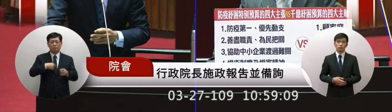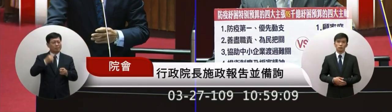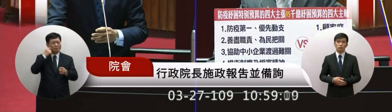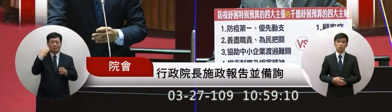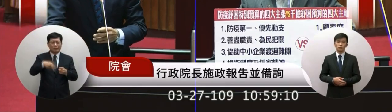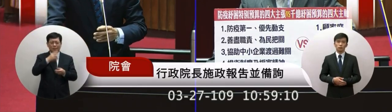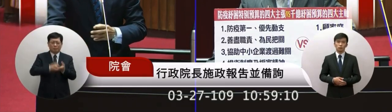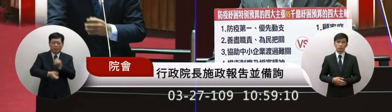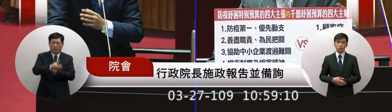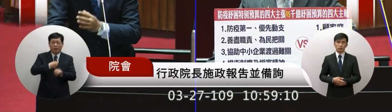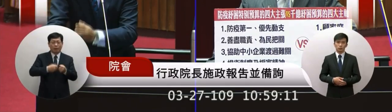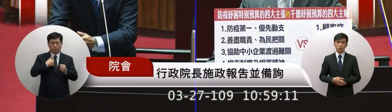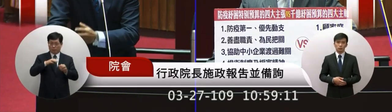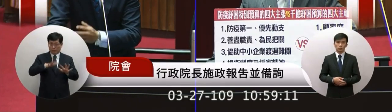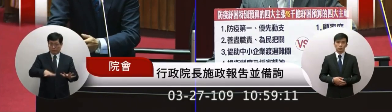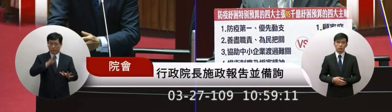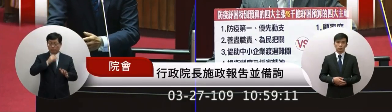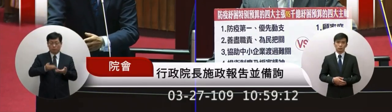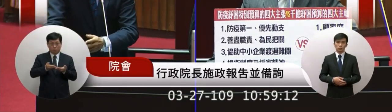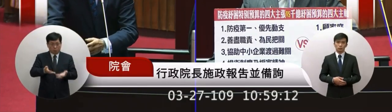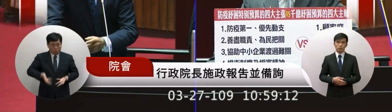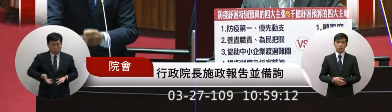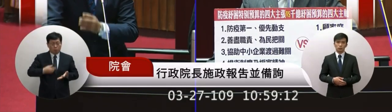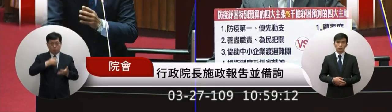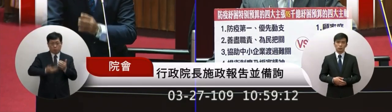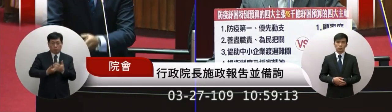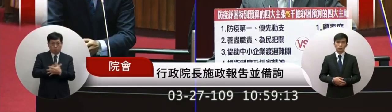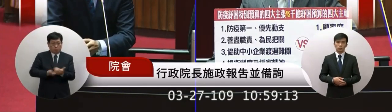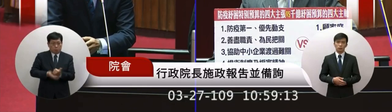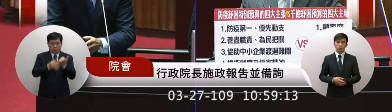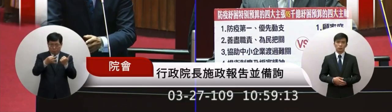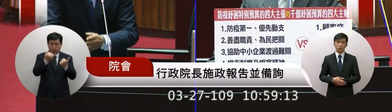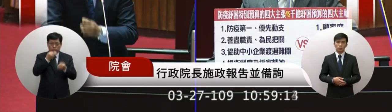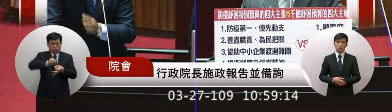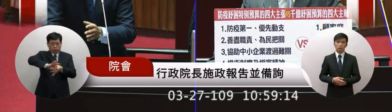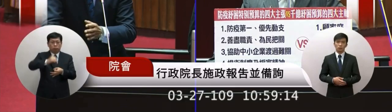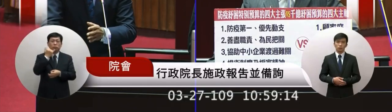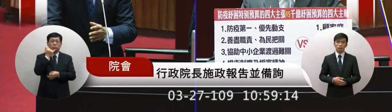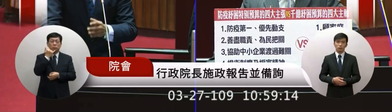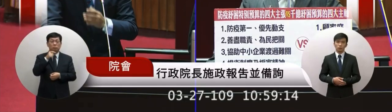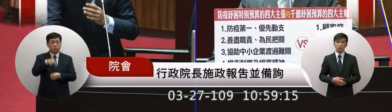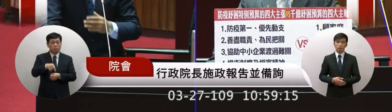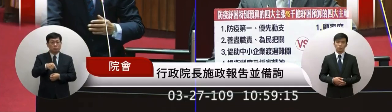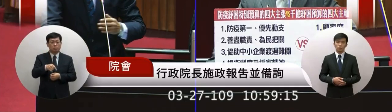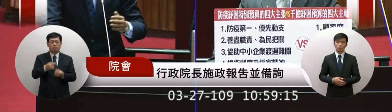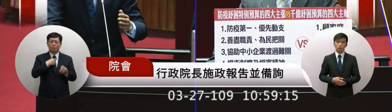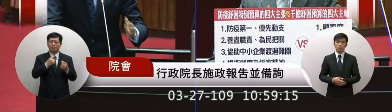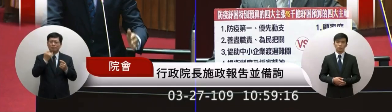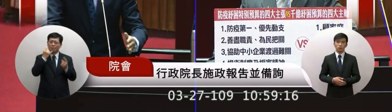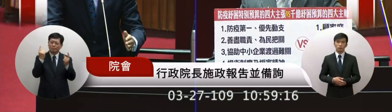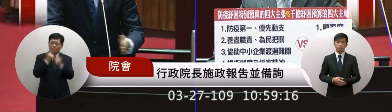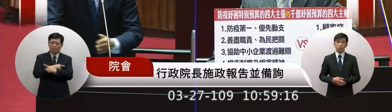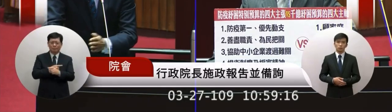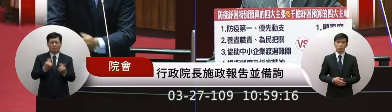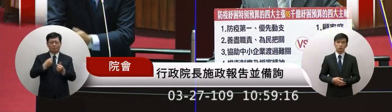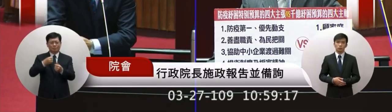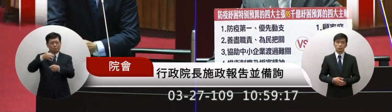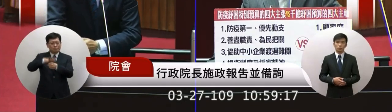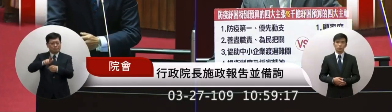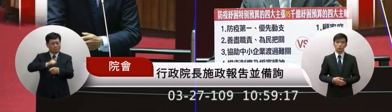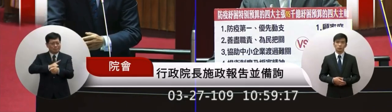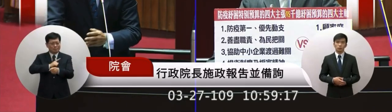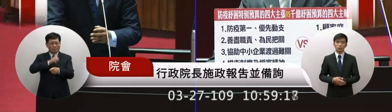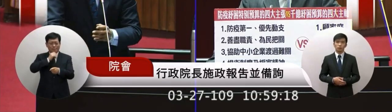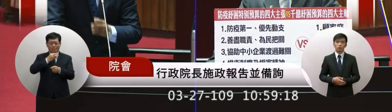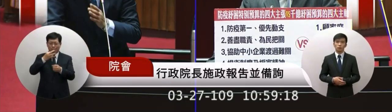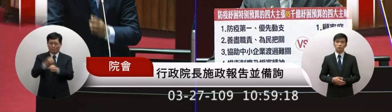当去作业的时阵，阮的小鱼的奖励金吼来加码，即、這个加码的时阵其实就会使补偿伊即